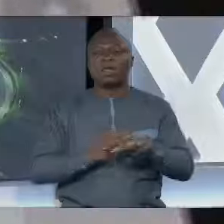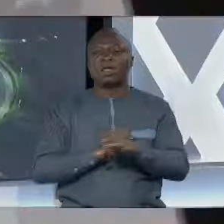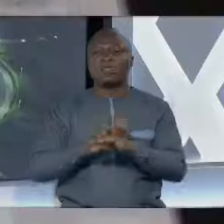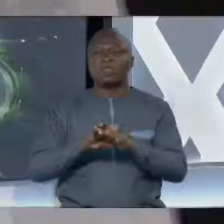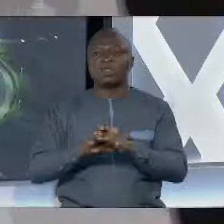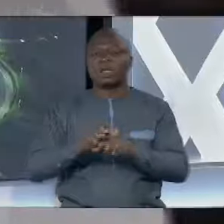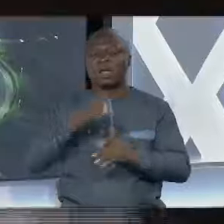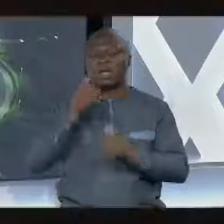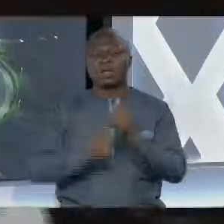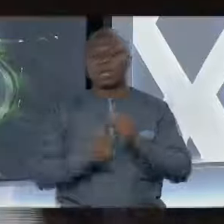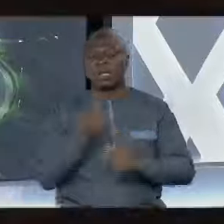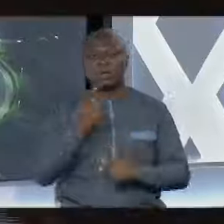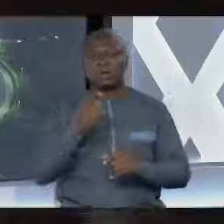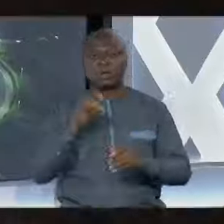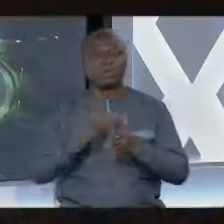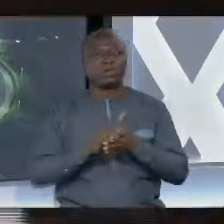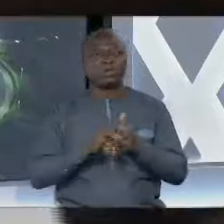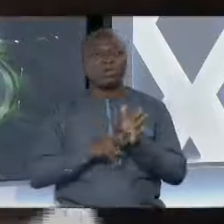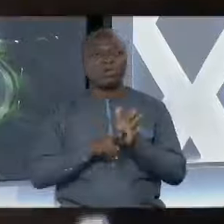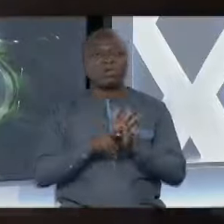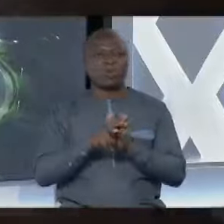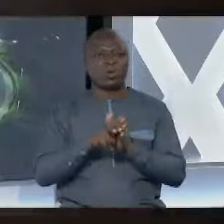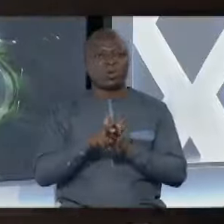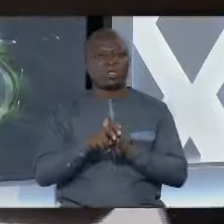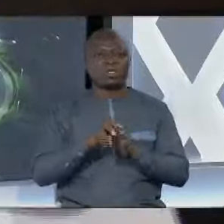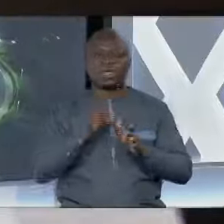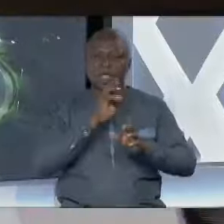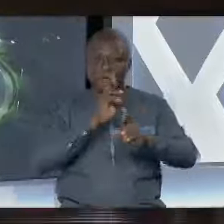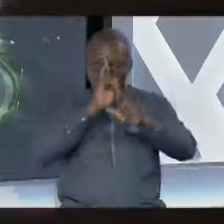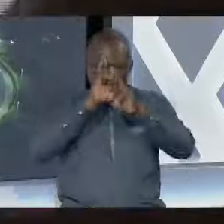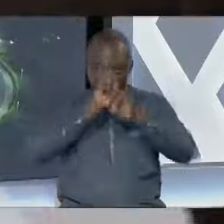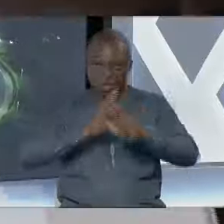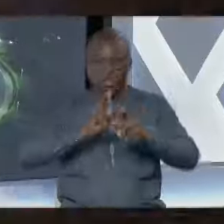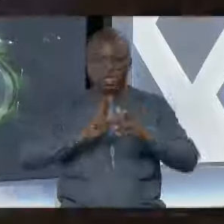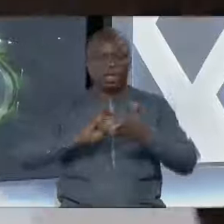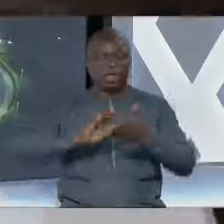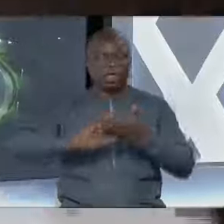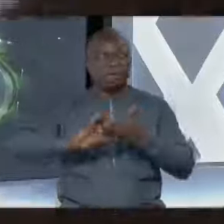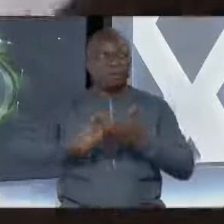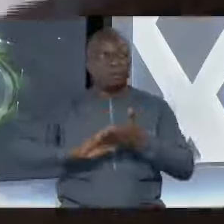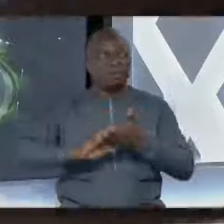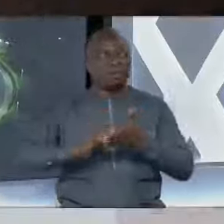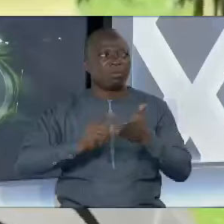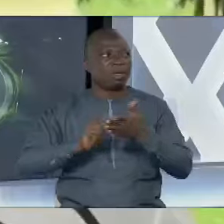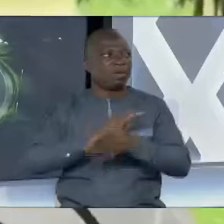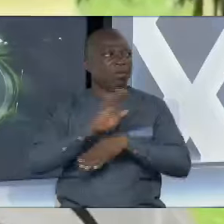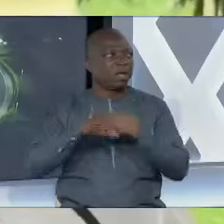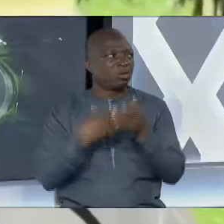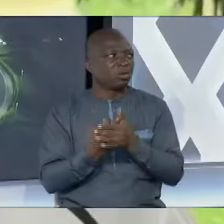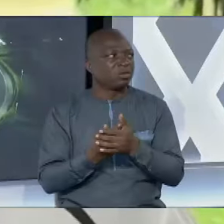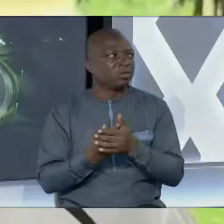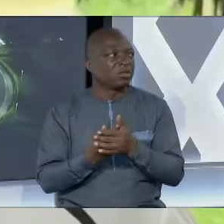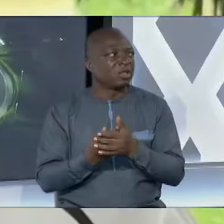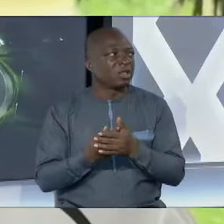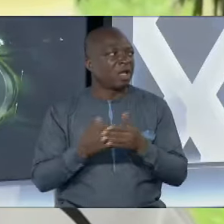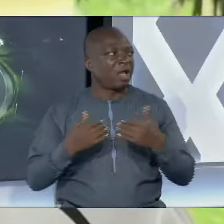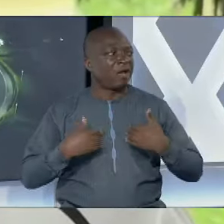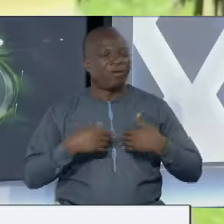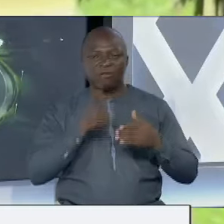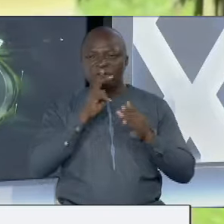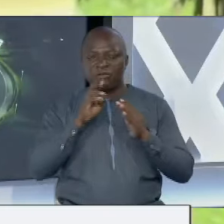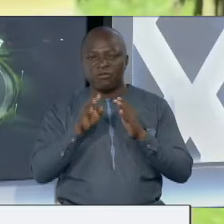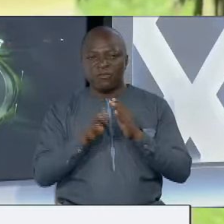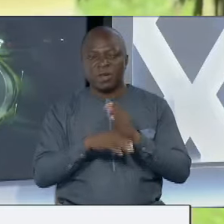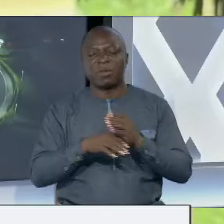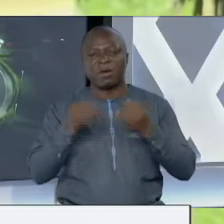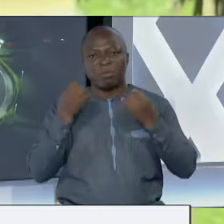à chacun ce virus d'humilité qu'est la tolérance. Remarquons partout qu'il y a vraiment